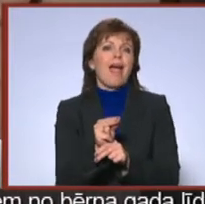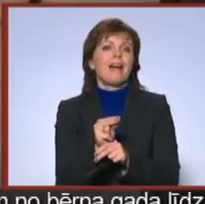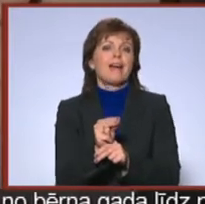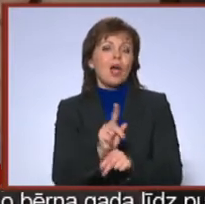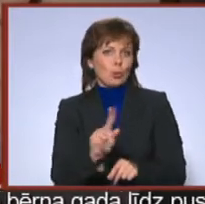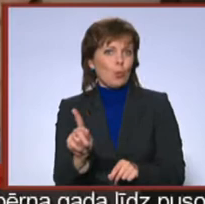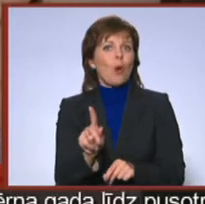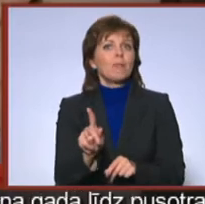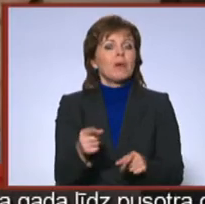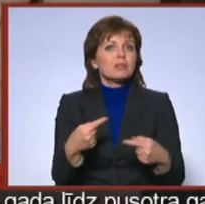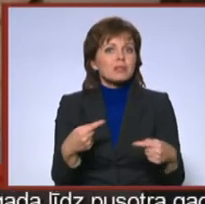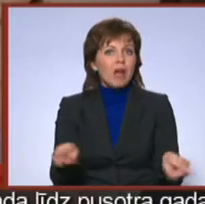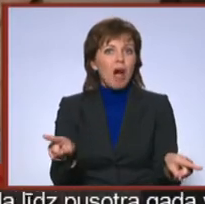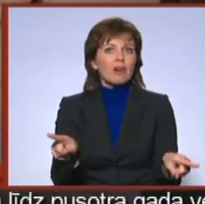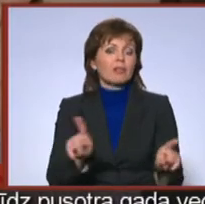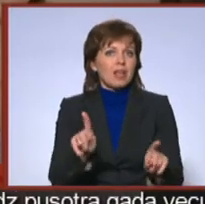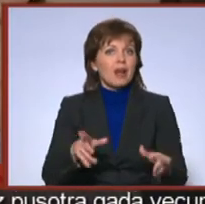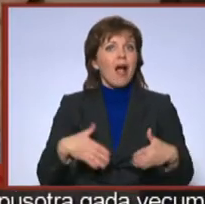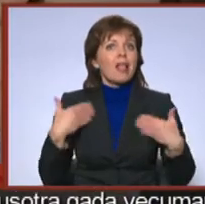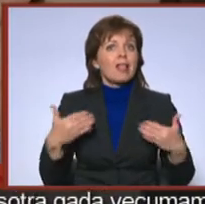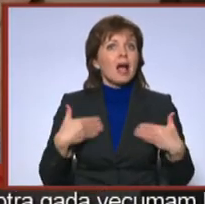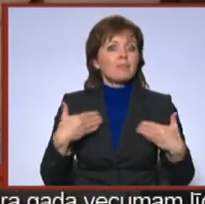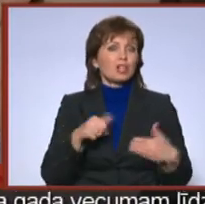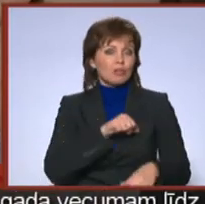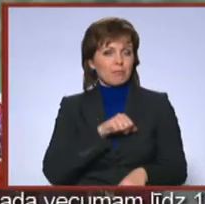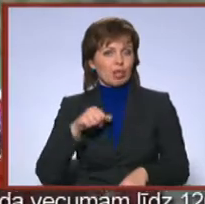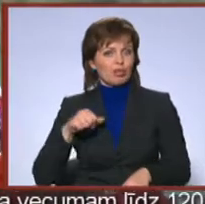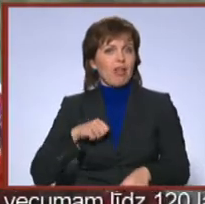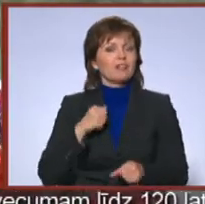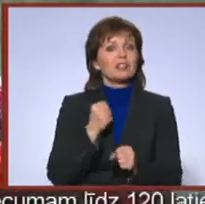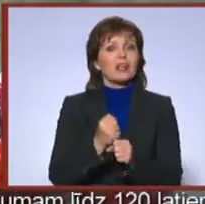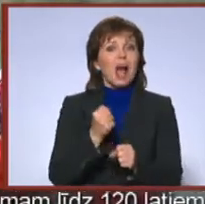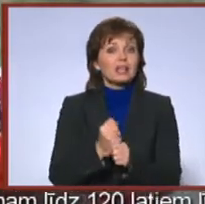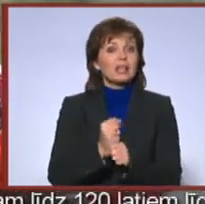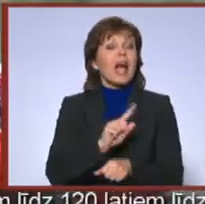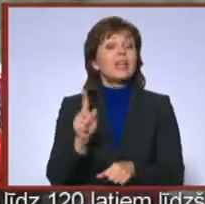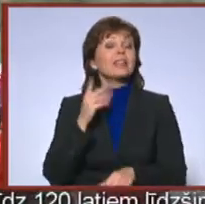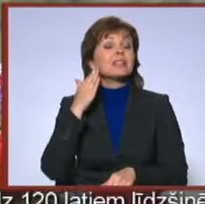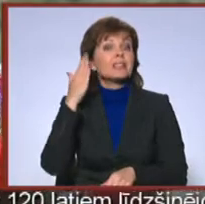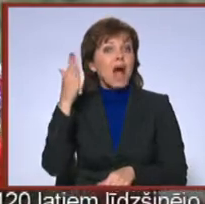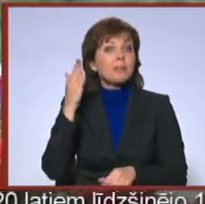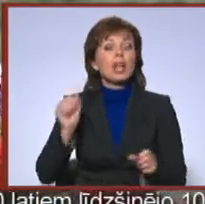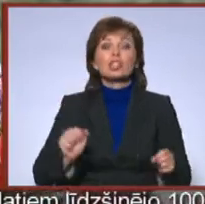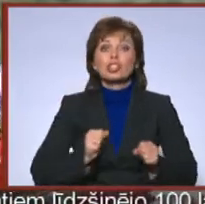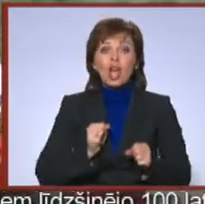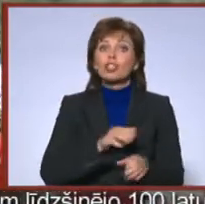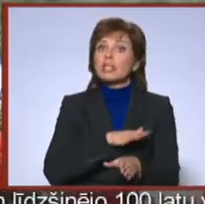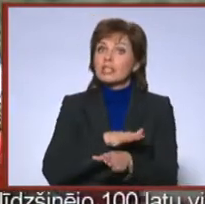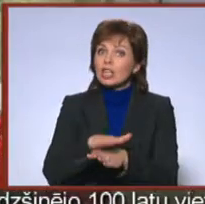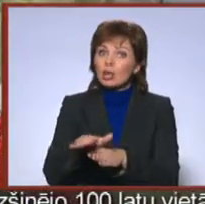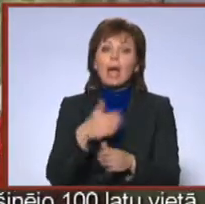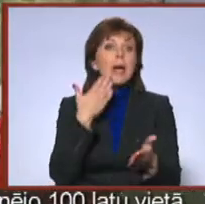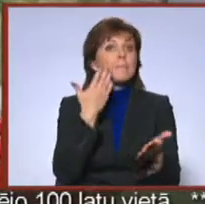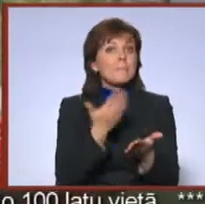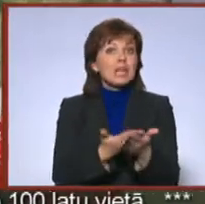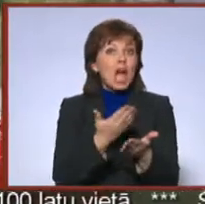Tas tomēr ir savādāk arī lielāks prieks pašam priekš sevi strādāt. Ja ir sapnis, tad jācenšas to īstenot. Tam pierādījums